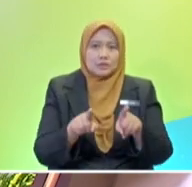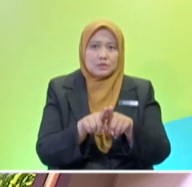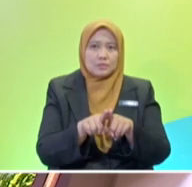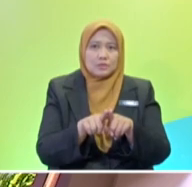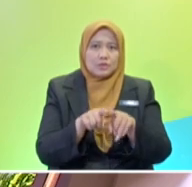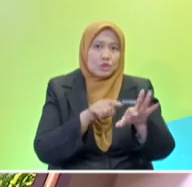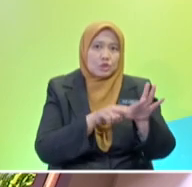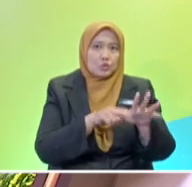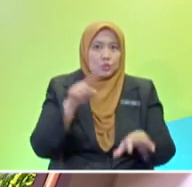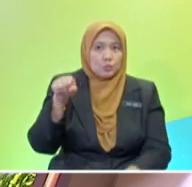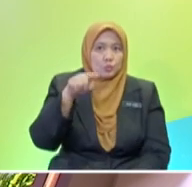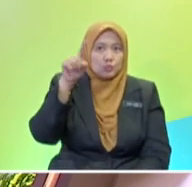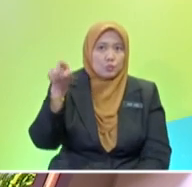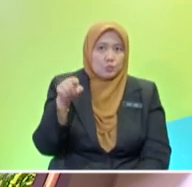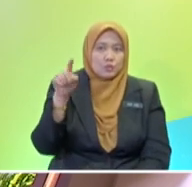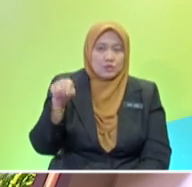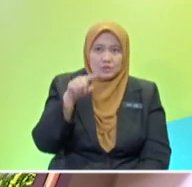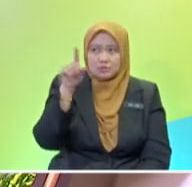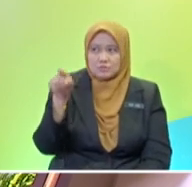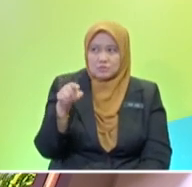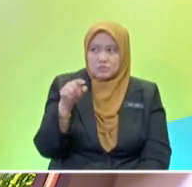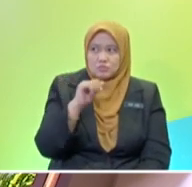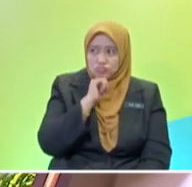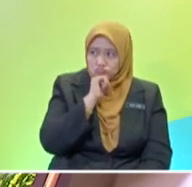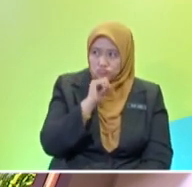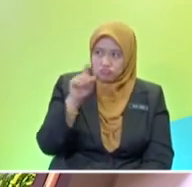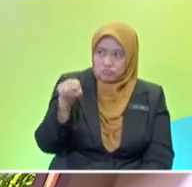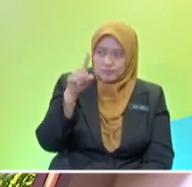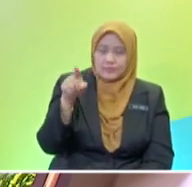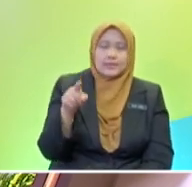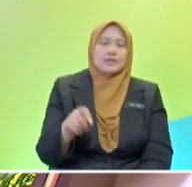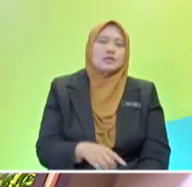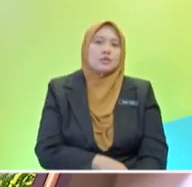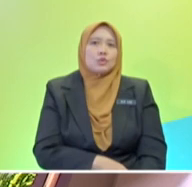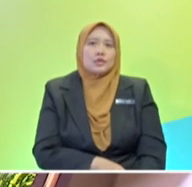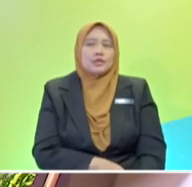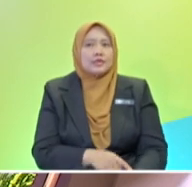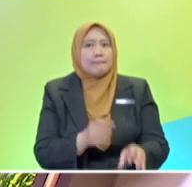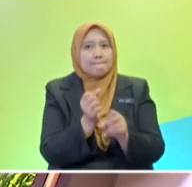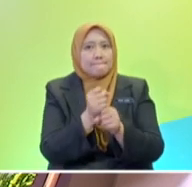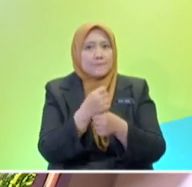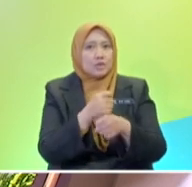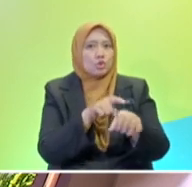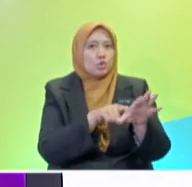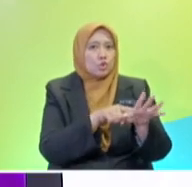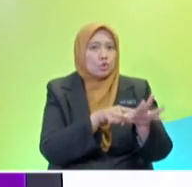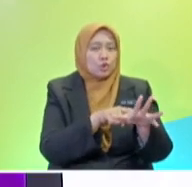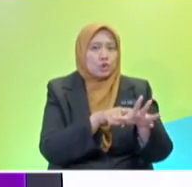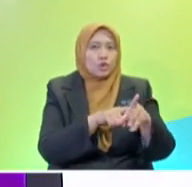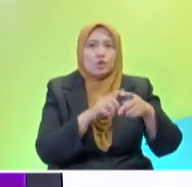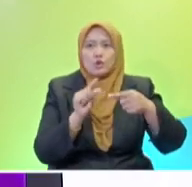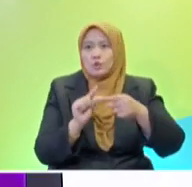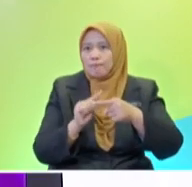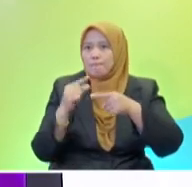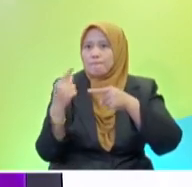Bulat-bulat. Macam bulat, bukan? Bulat pun bukan. Ini dipanggil daun melengkung. Okey, ini daun melengkung. Ini sama ke